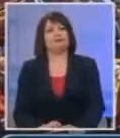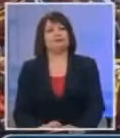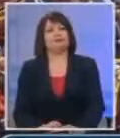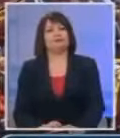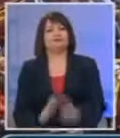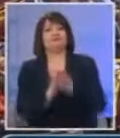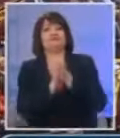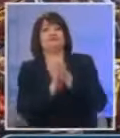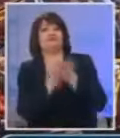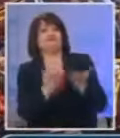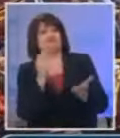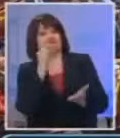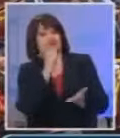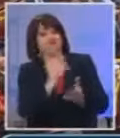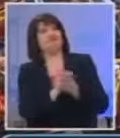Σας συγχαίρω κύριε Τσίπρα.